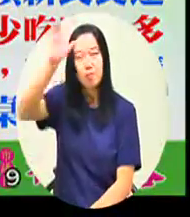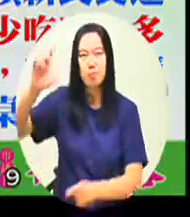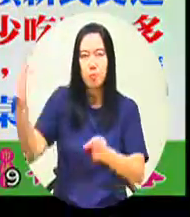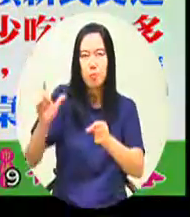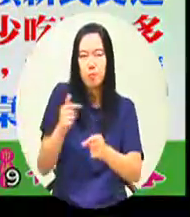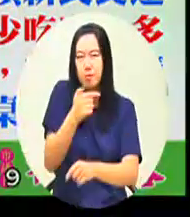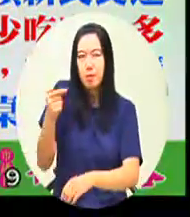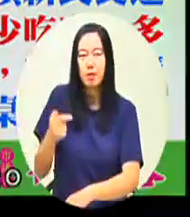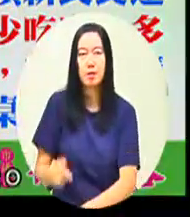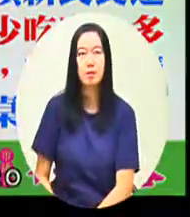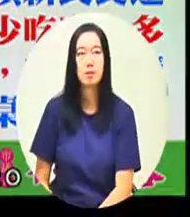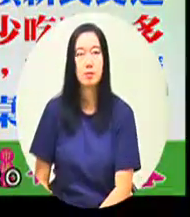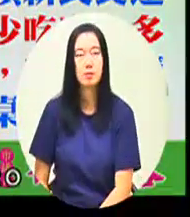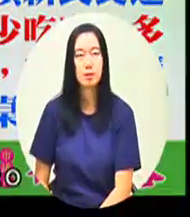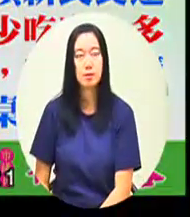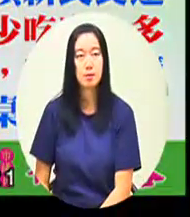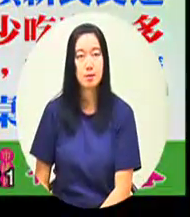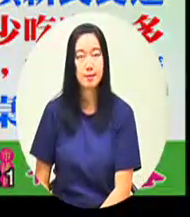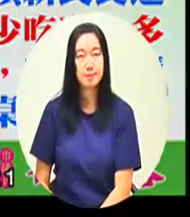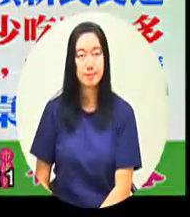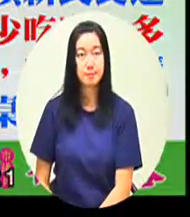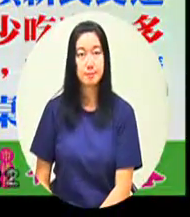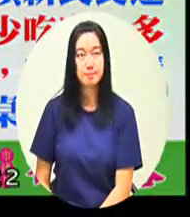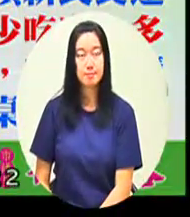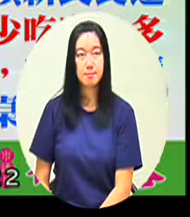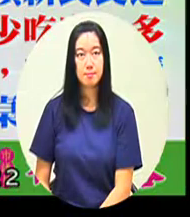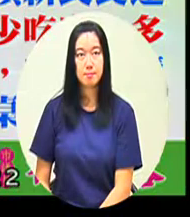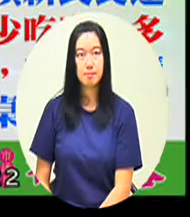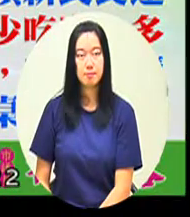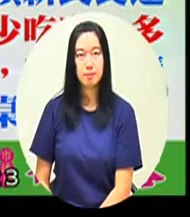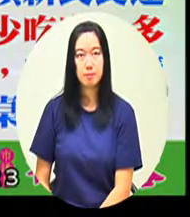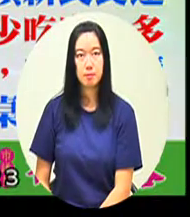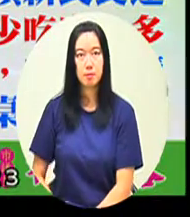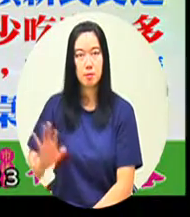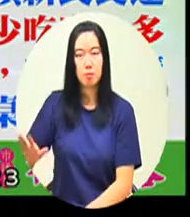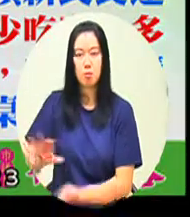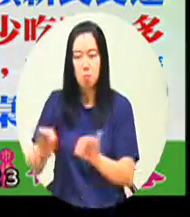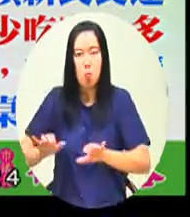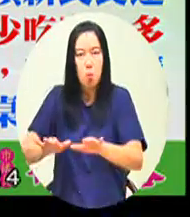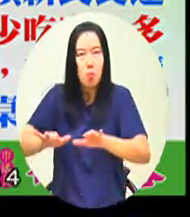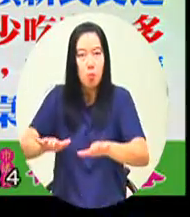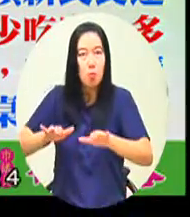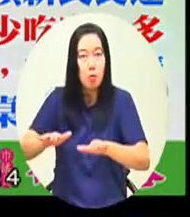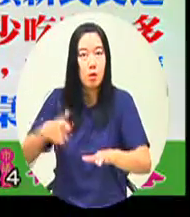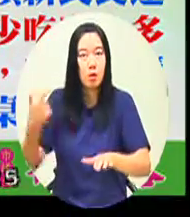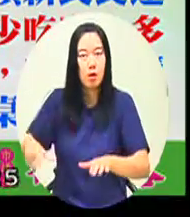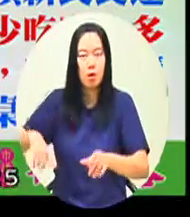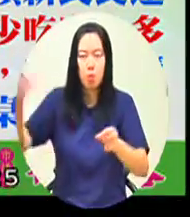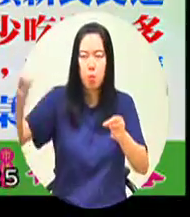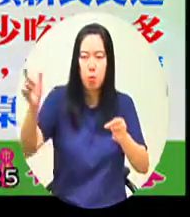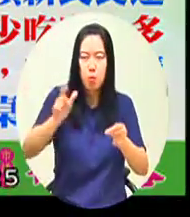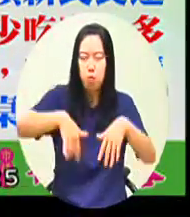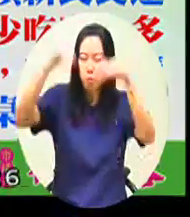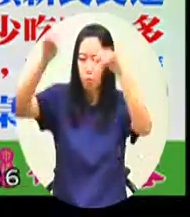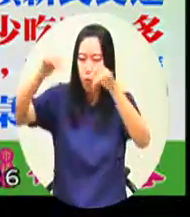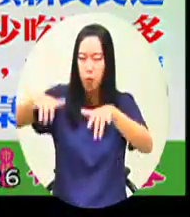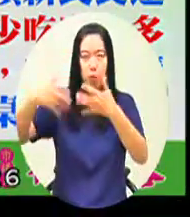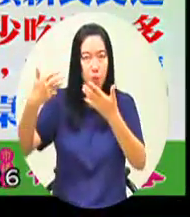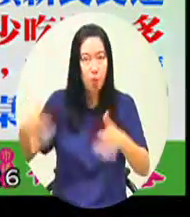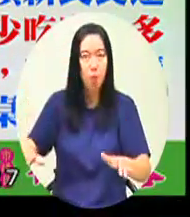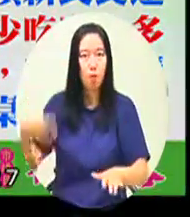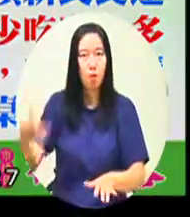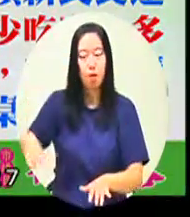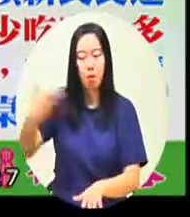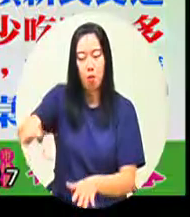吗？一直无预期的地震、风灾，啊，搁再有水